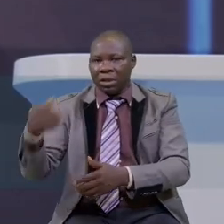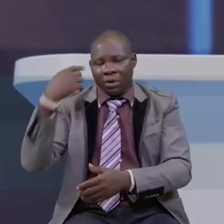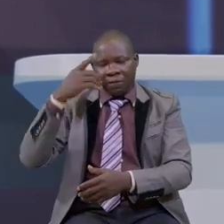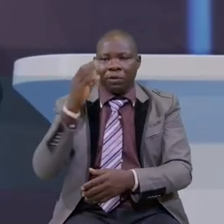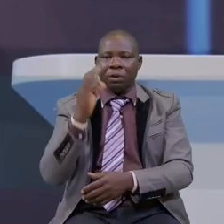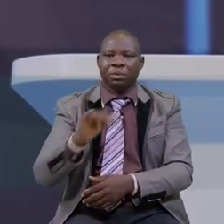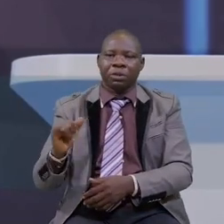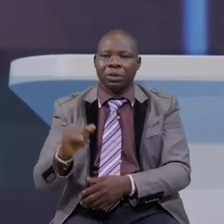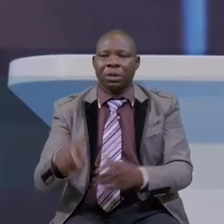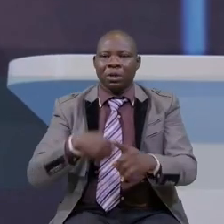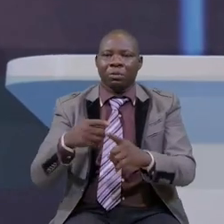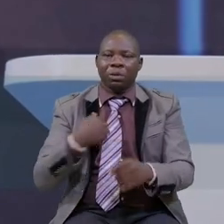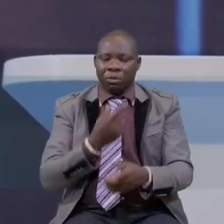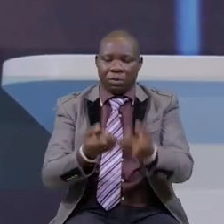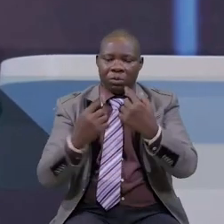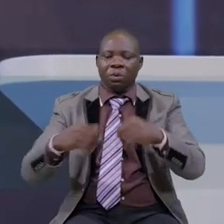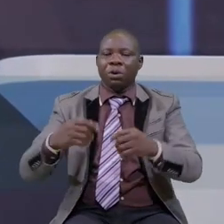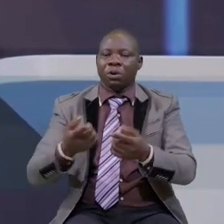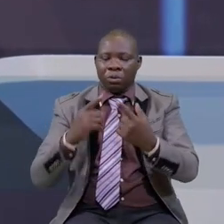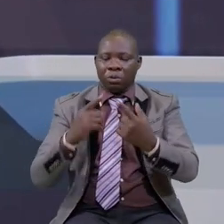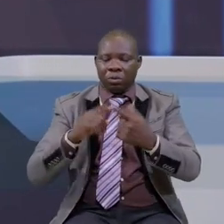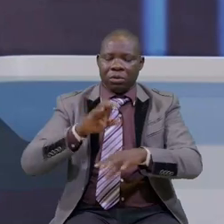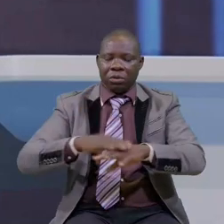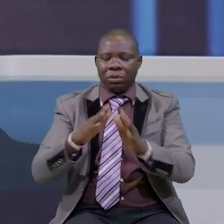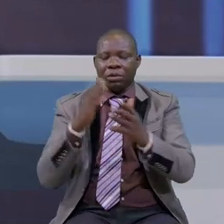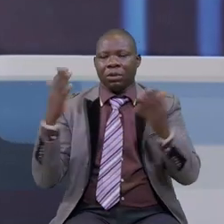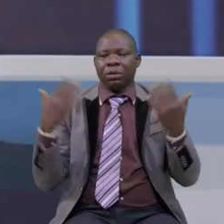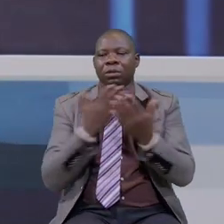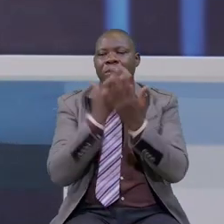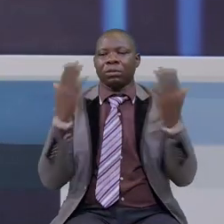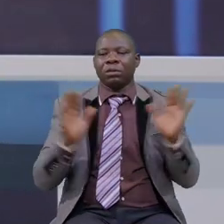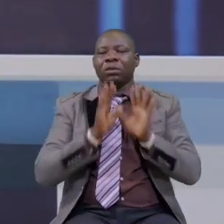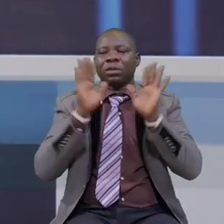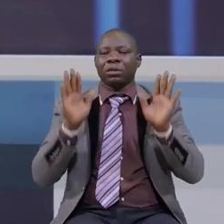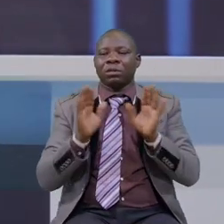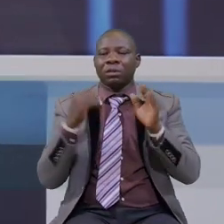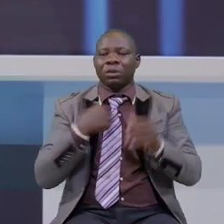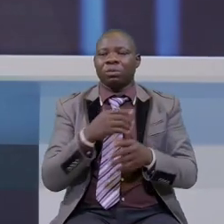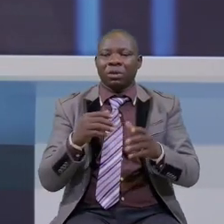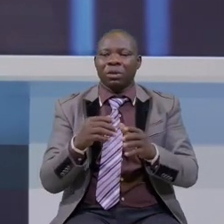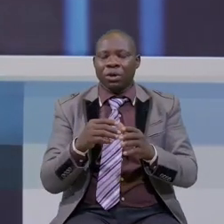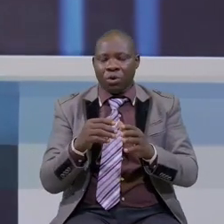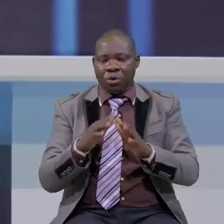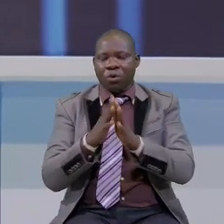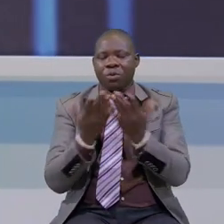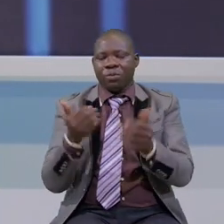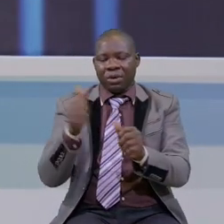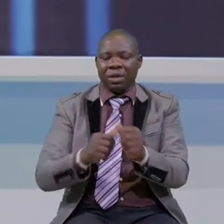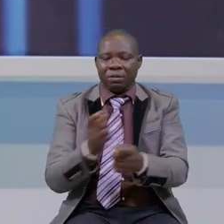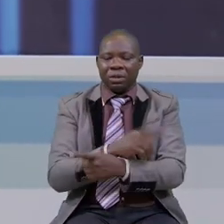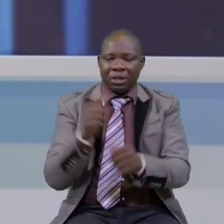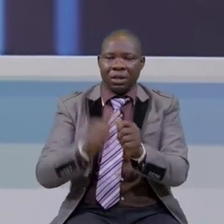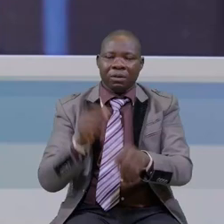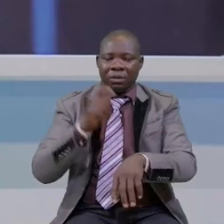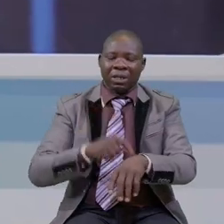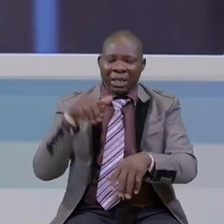a été écrit pour notre instruction. Et nous laissons la Bible, et quand nous laissons, tout est ouvert à tout moment, dans